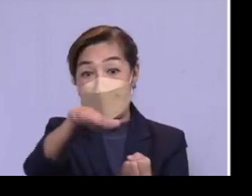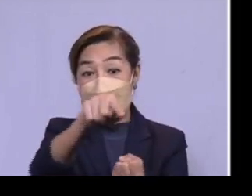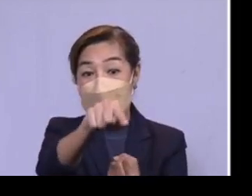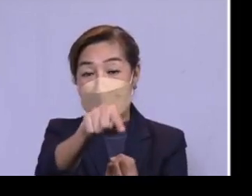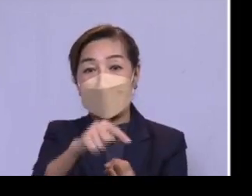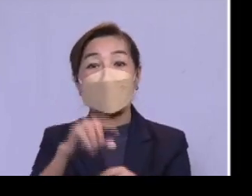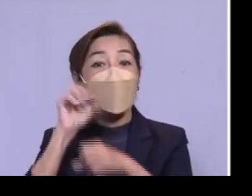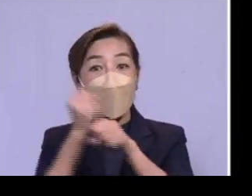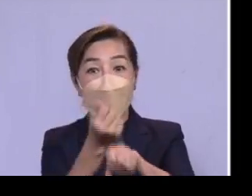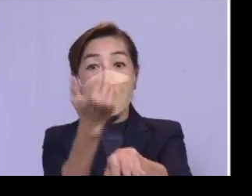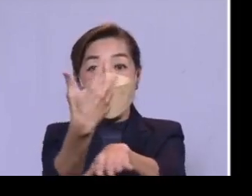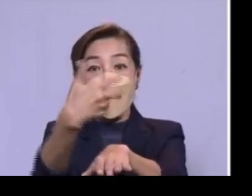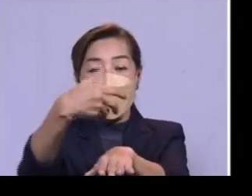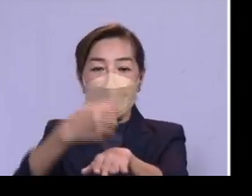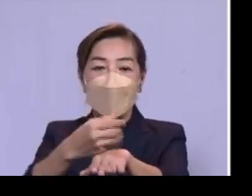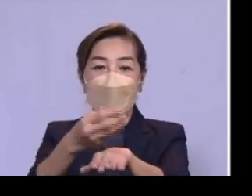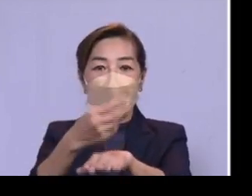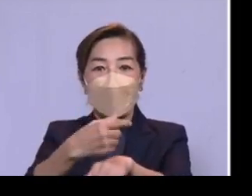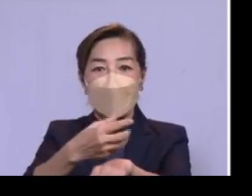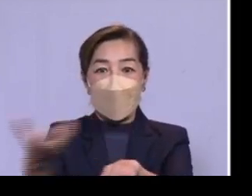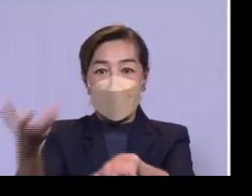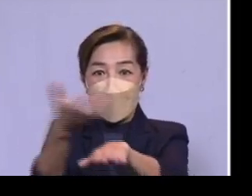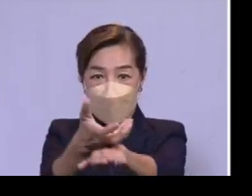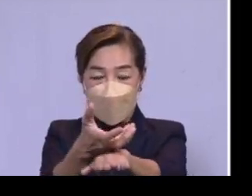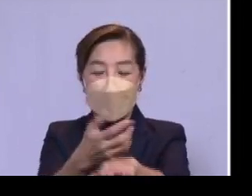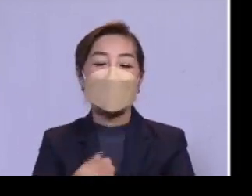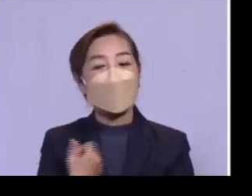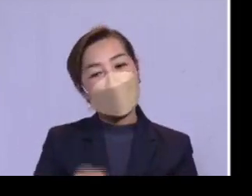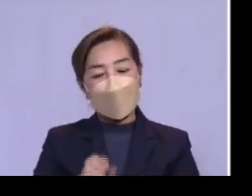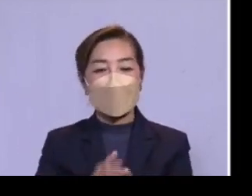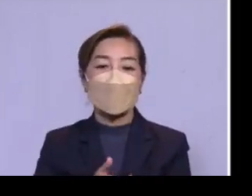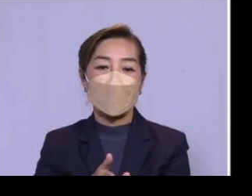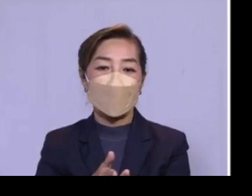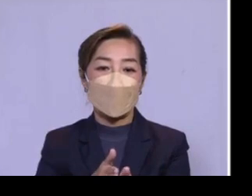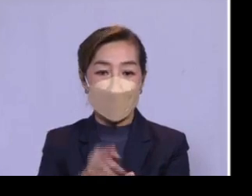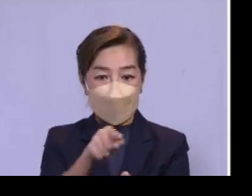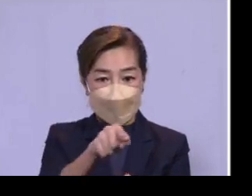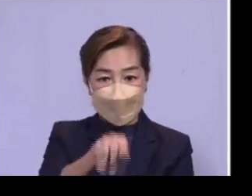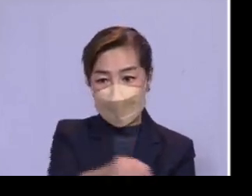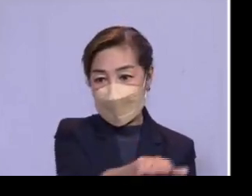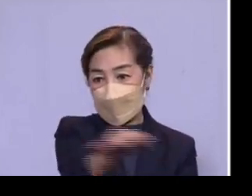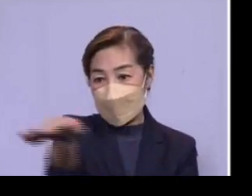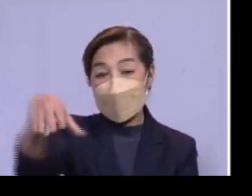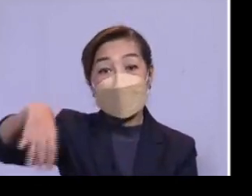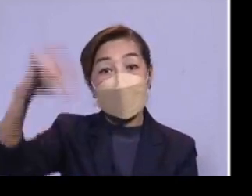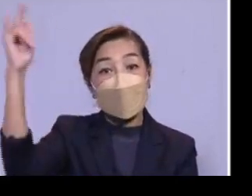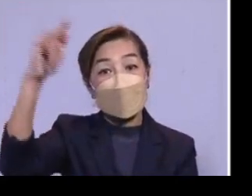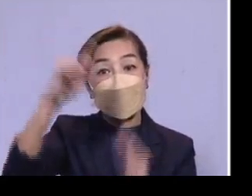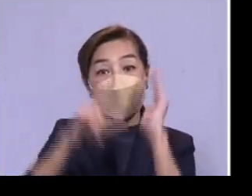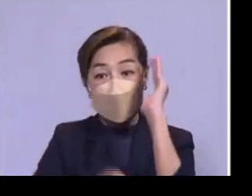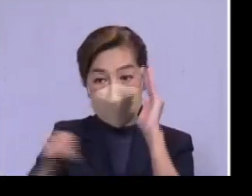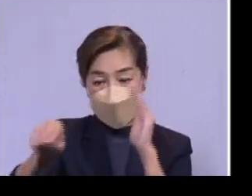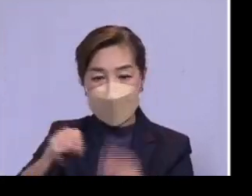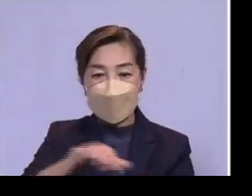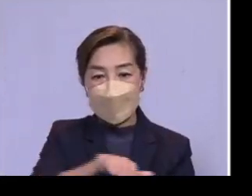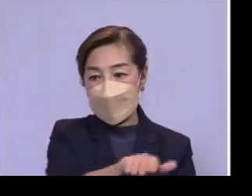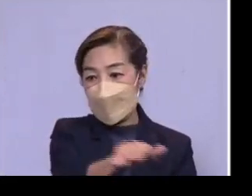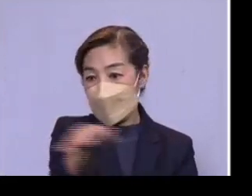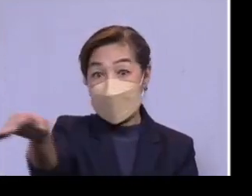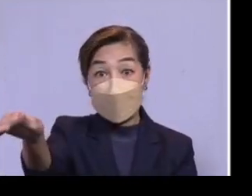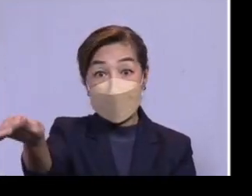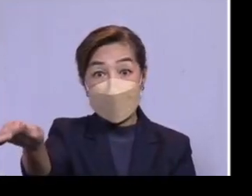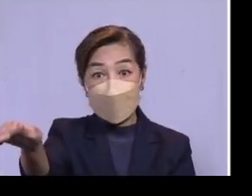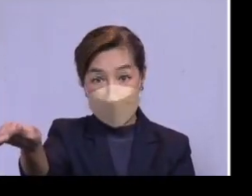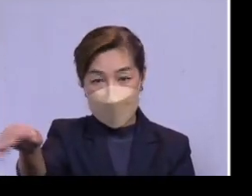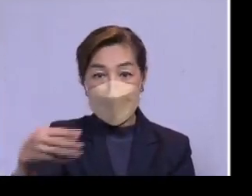ยแล้วอยู่ๆรถกระบะคันนี้กำลังจะเลี้ยวขวาครับเข้าไปทางสนามบินตรังต้นอ้อยเนี่ยที่บรรทุกอยู่ด้